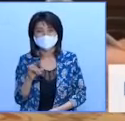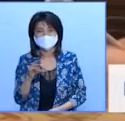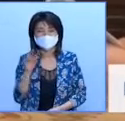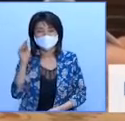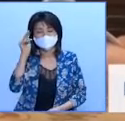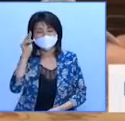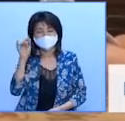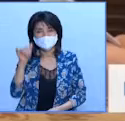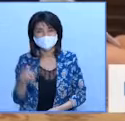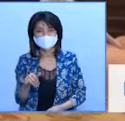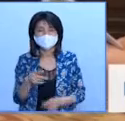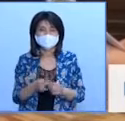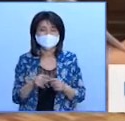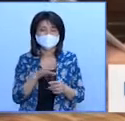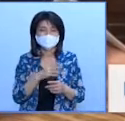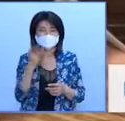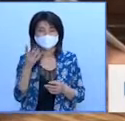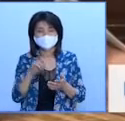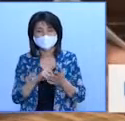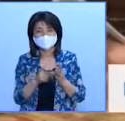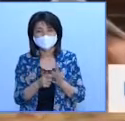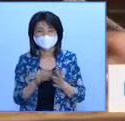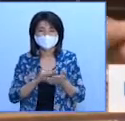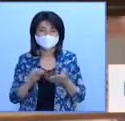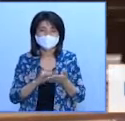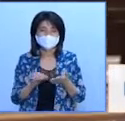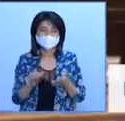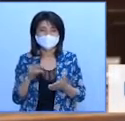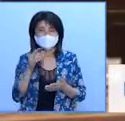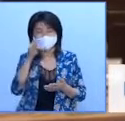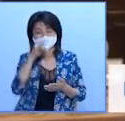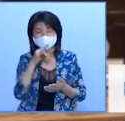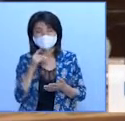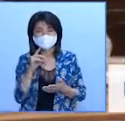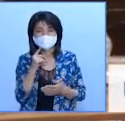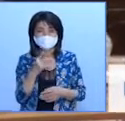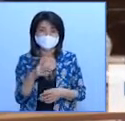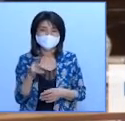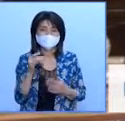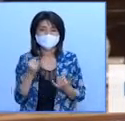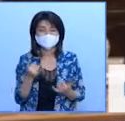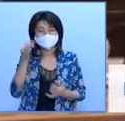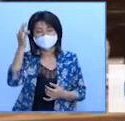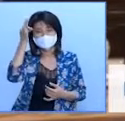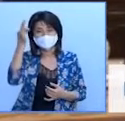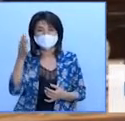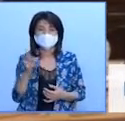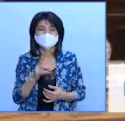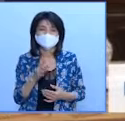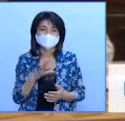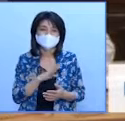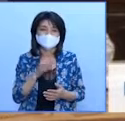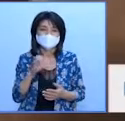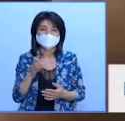поэзией занимается с 4 класса. Писать стихи начал на казахском языке. В то время, как вспоминает Азат, у него даже сборник